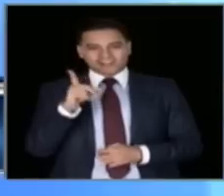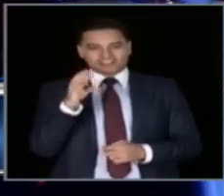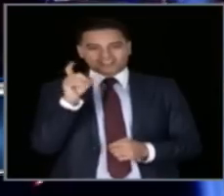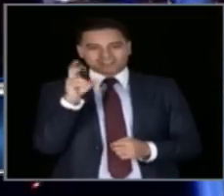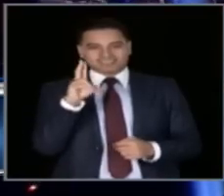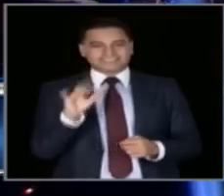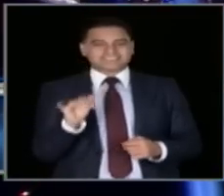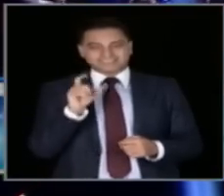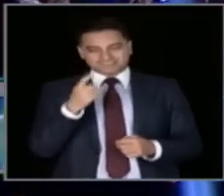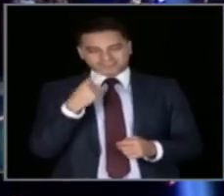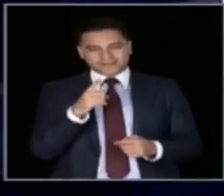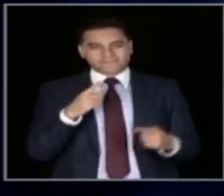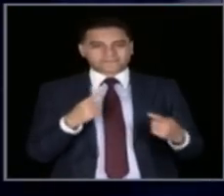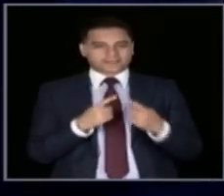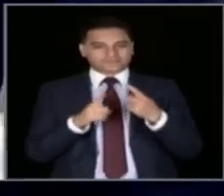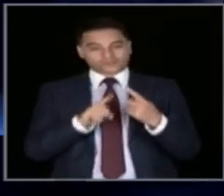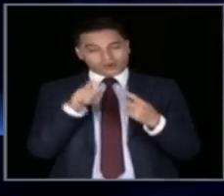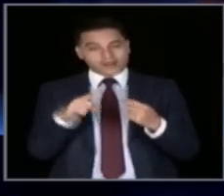الأرجنتين وسؤال مش